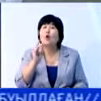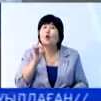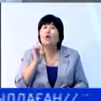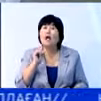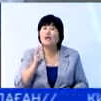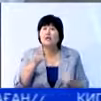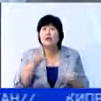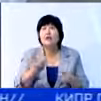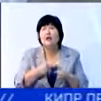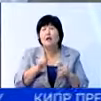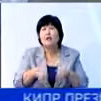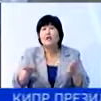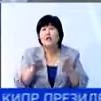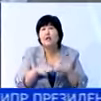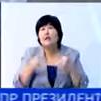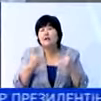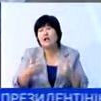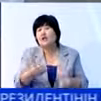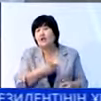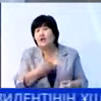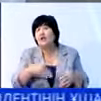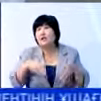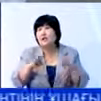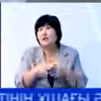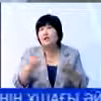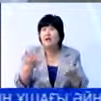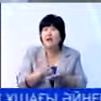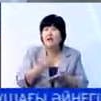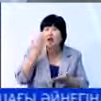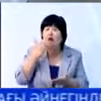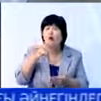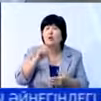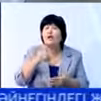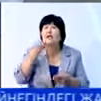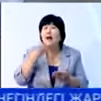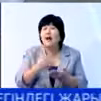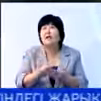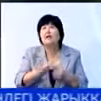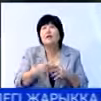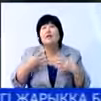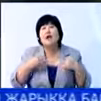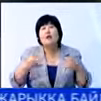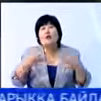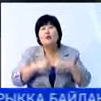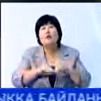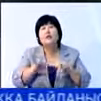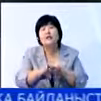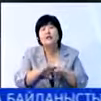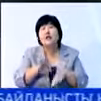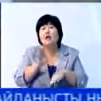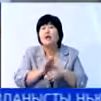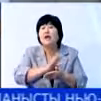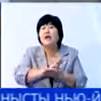Арнайы ниет етіп, қадам басып өткен ағаларымыздың ниеттерін, құлшылықтарын алла өзінің қабыл етіп, мұраттарын асыл етіп, отбасыларына амандық, дендеріне саулық, дерттеріне